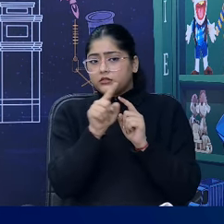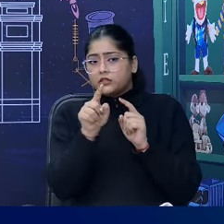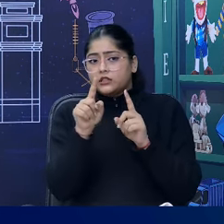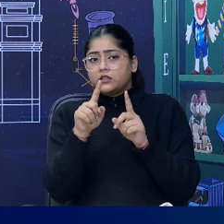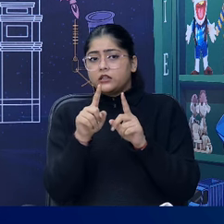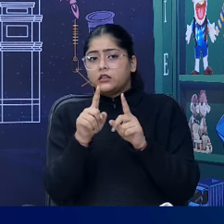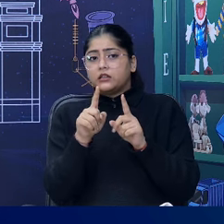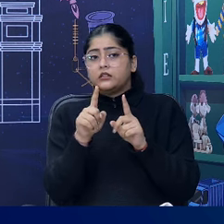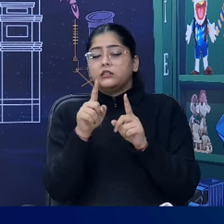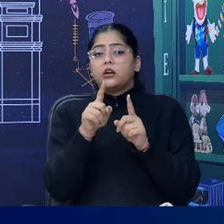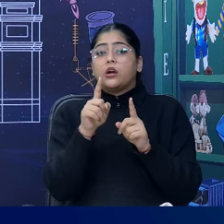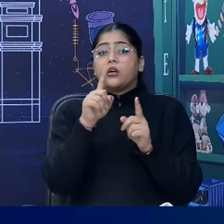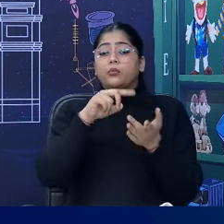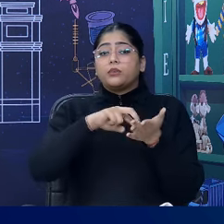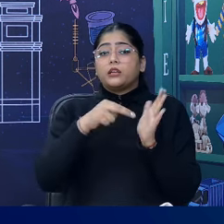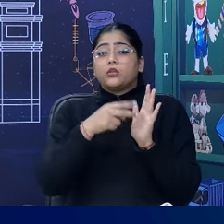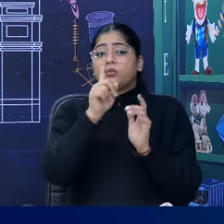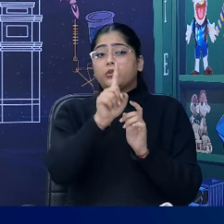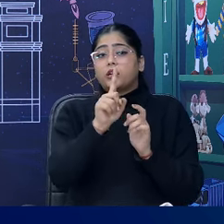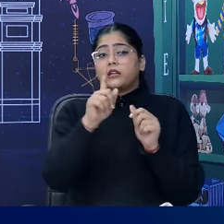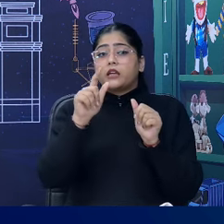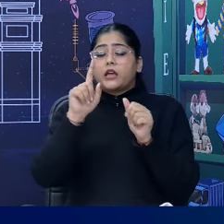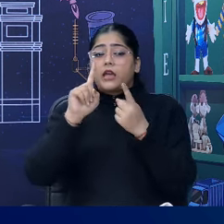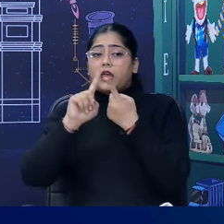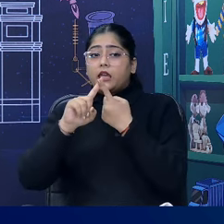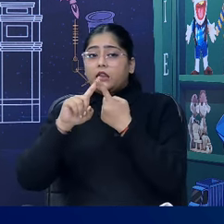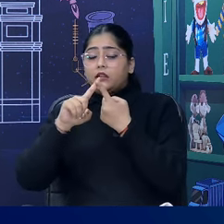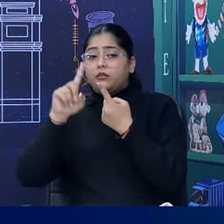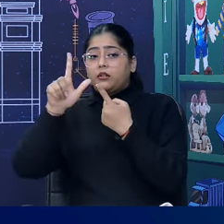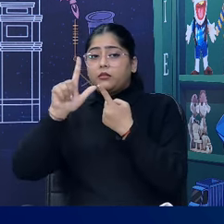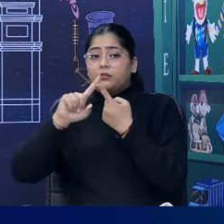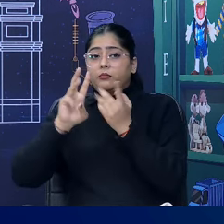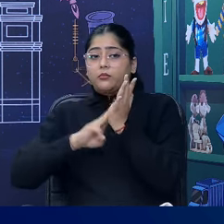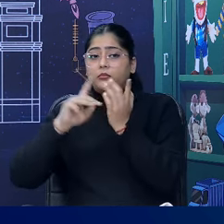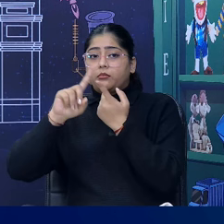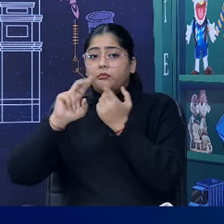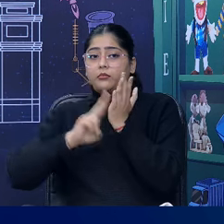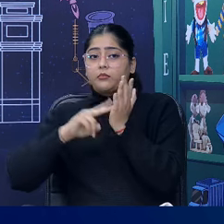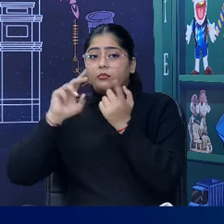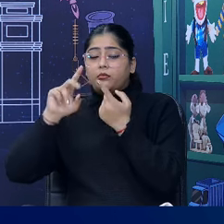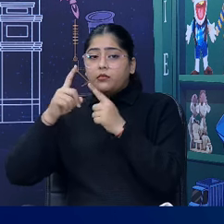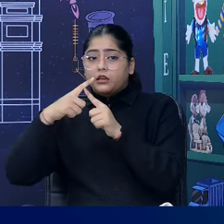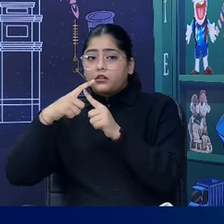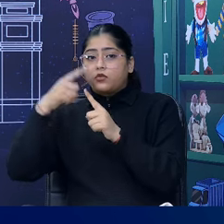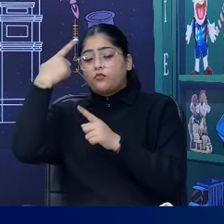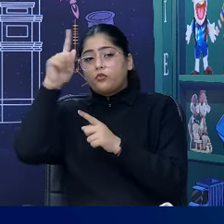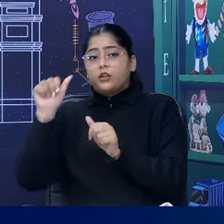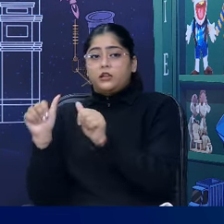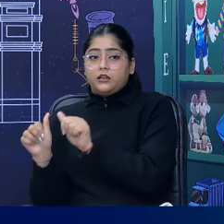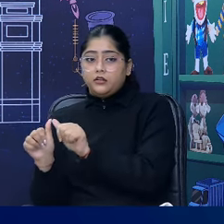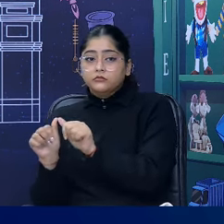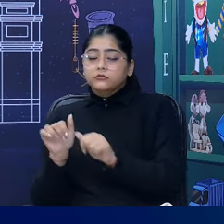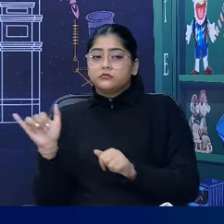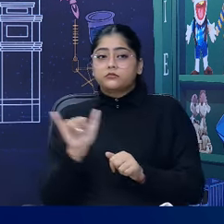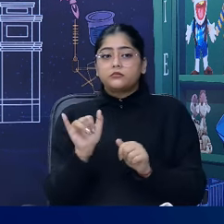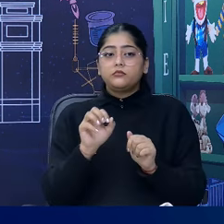an element of A. 3 belongs to A. 3 is also an element. 2